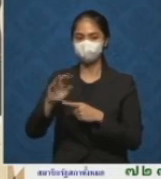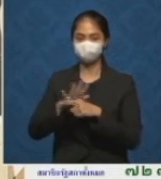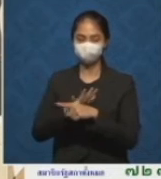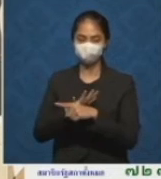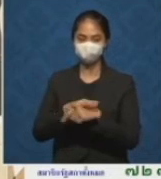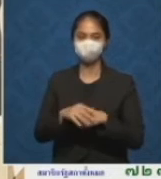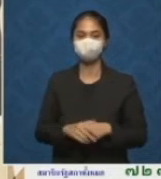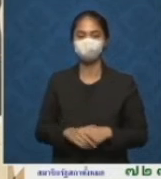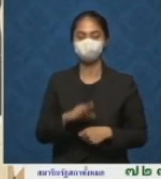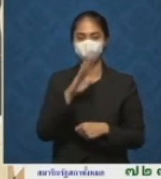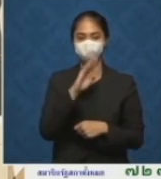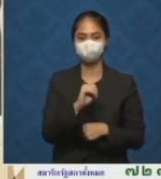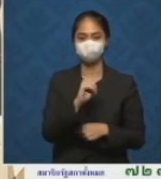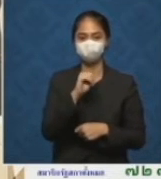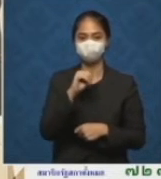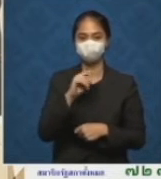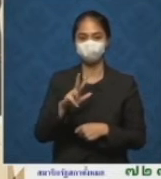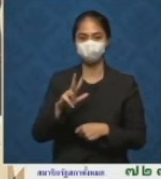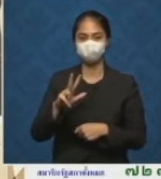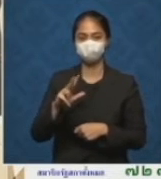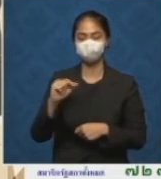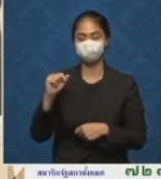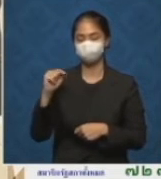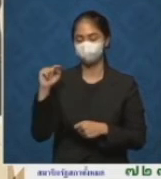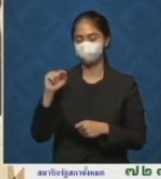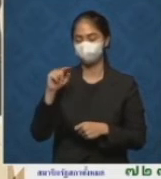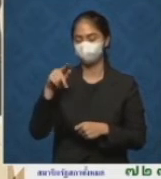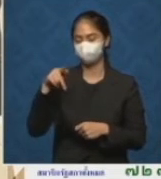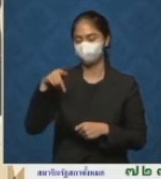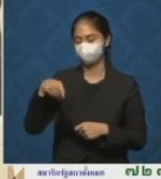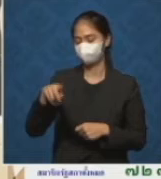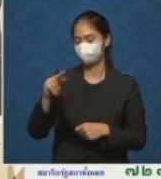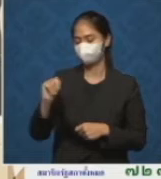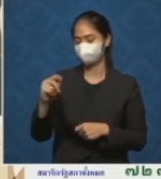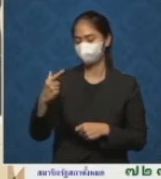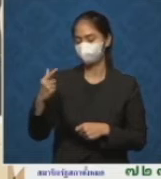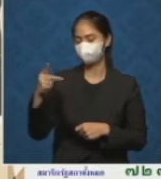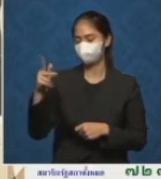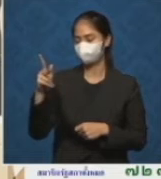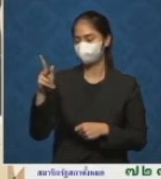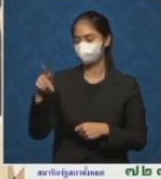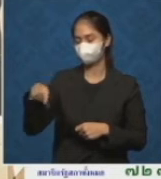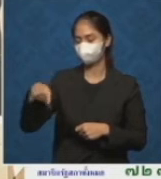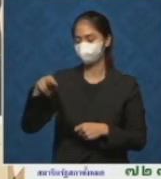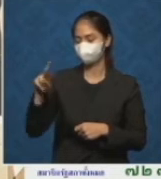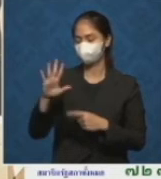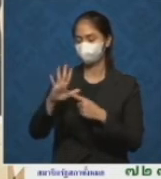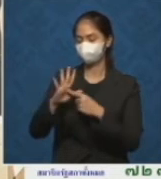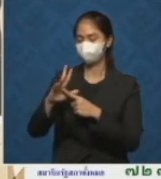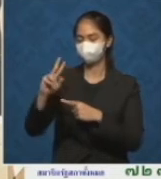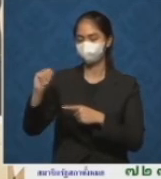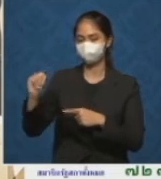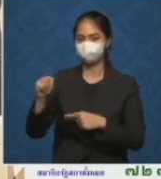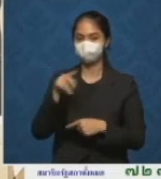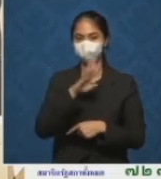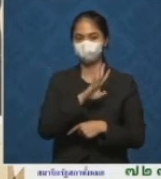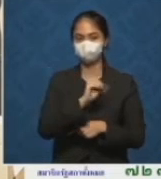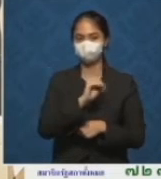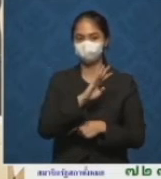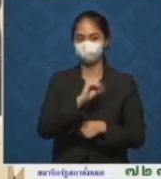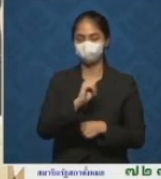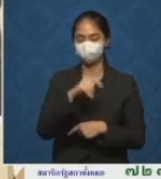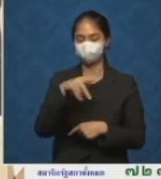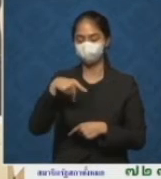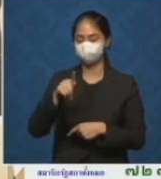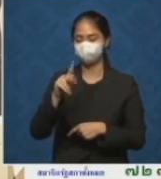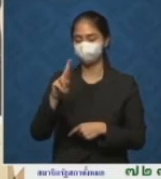ณ์43นายพงษ์ทัศน์วิชานันท์44นายประ